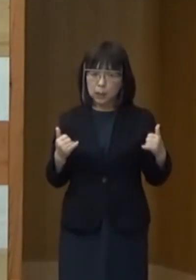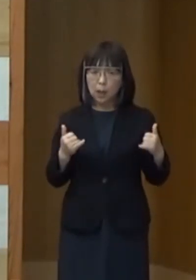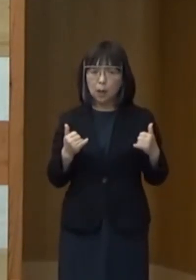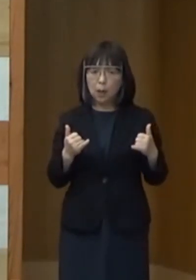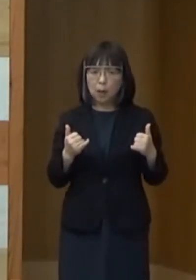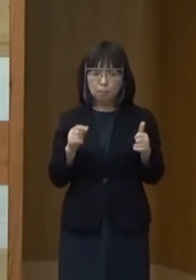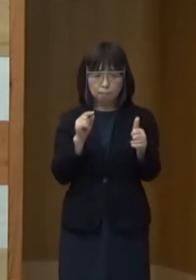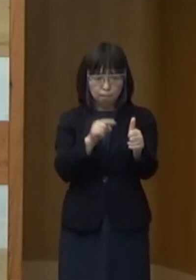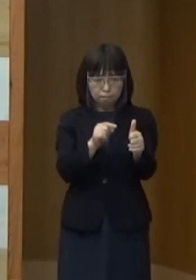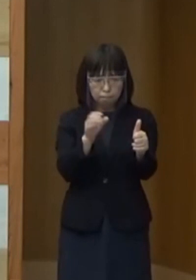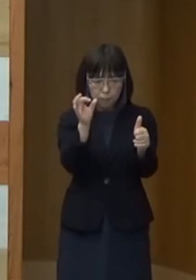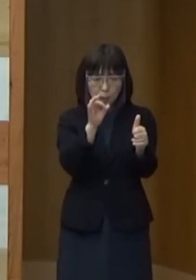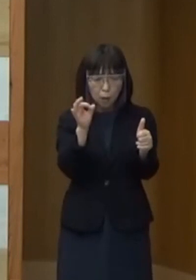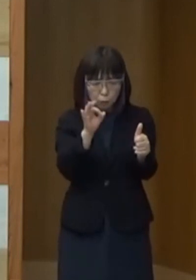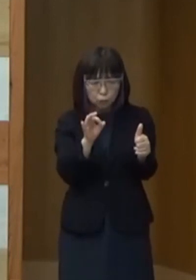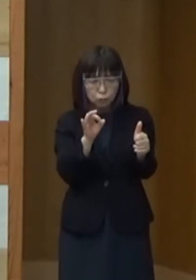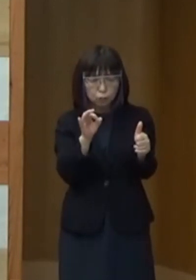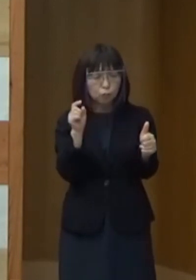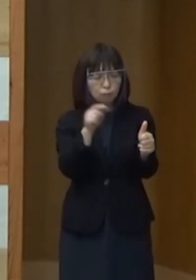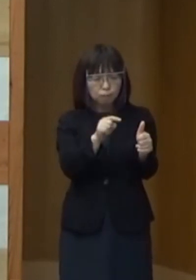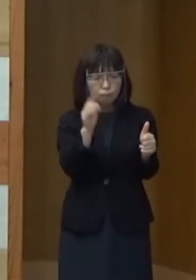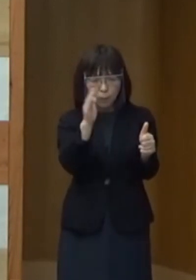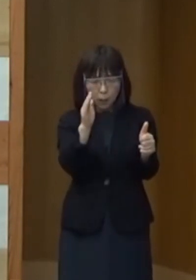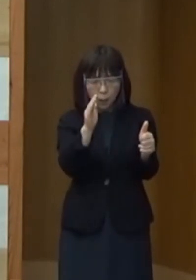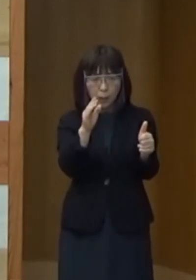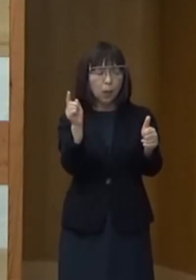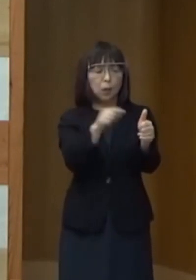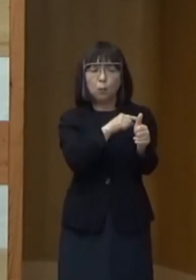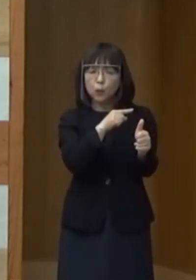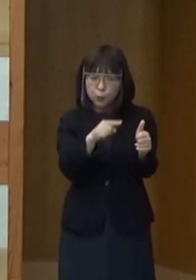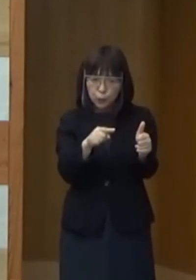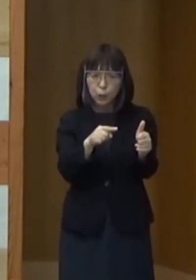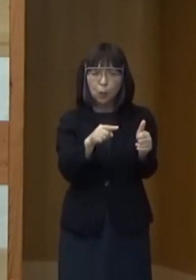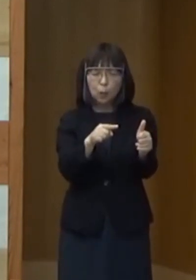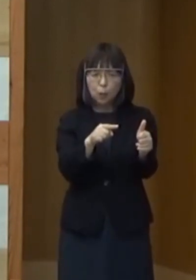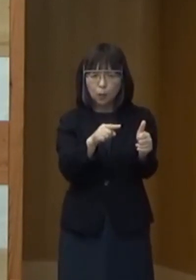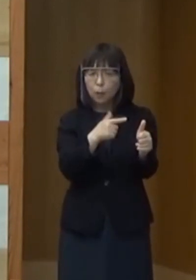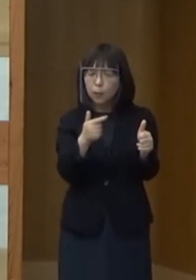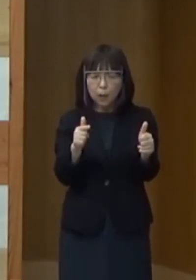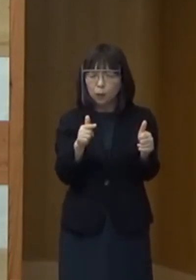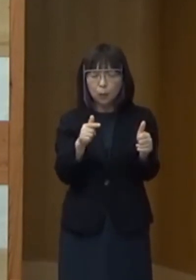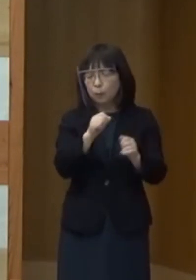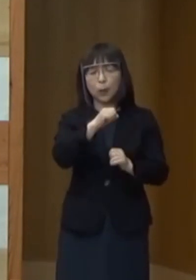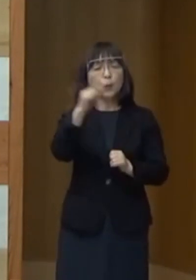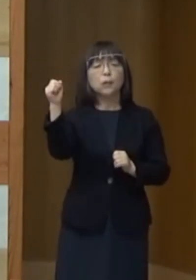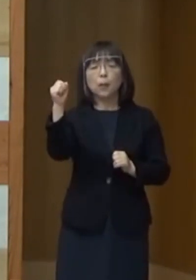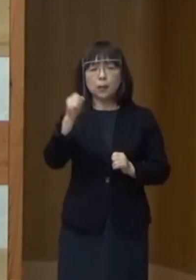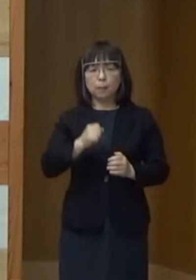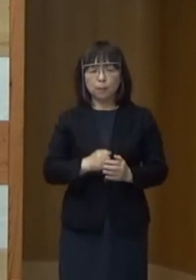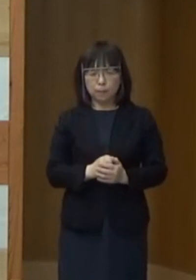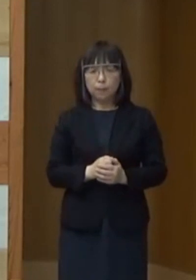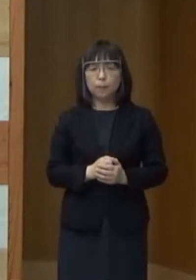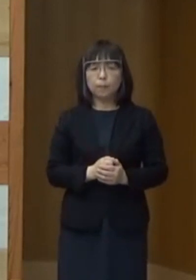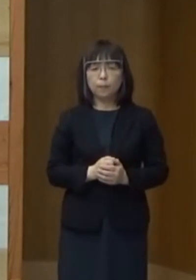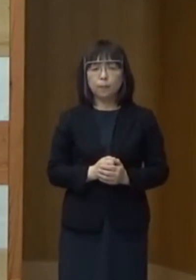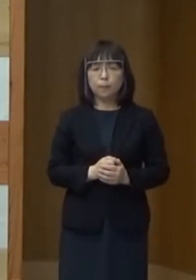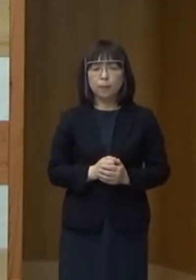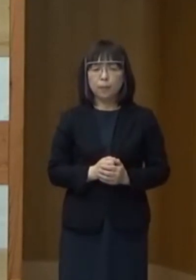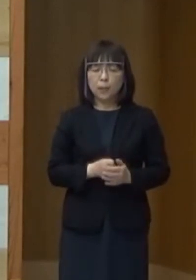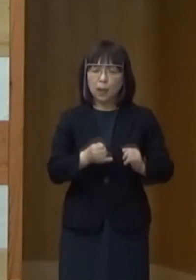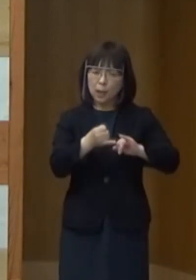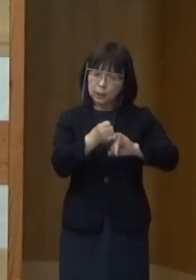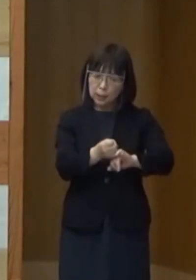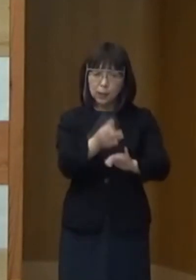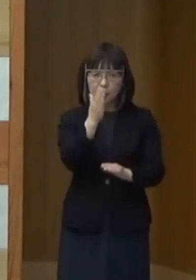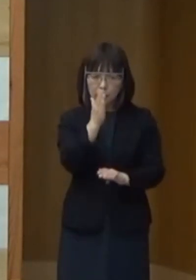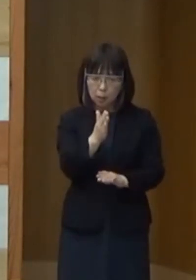を特定しようとする行為、誹謗中傷などを決して許されるものではありません。絶対